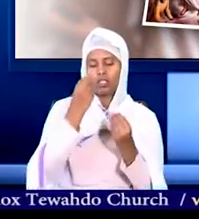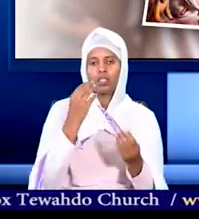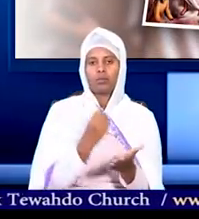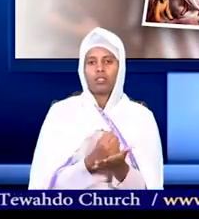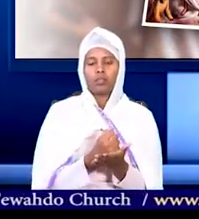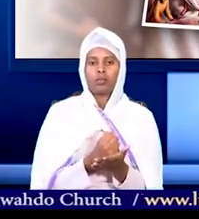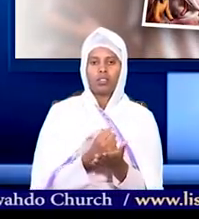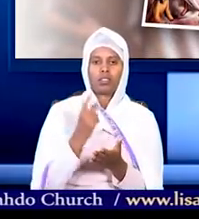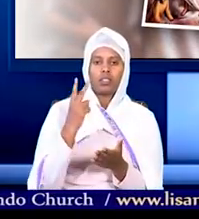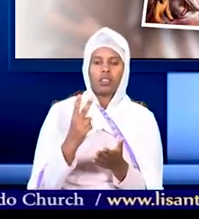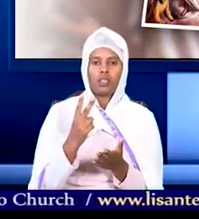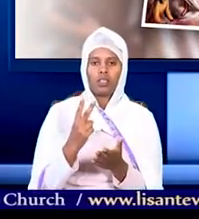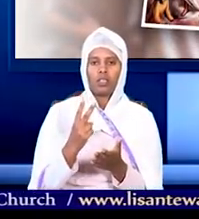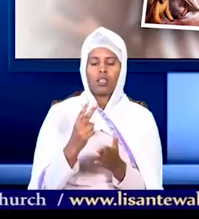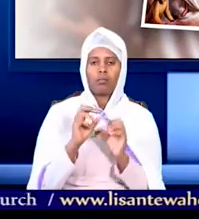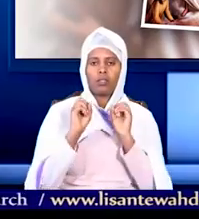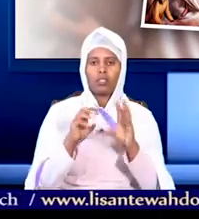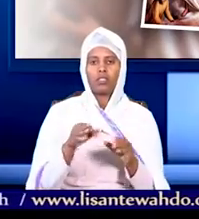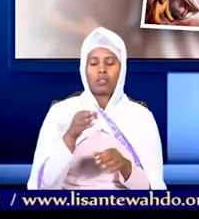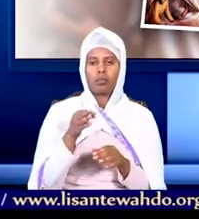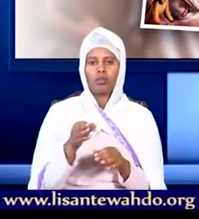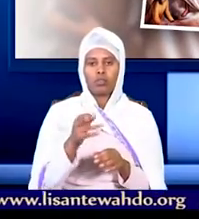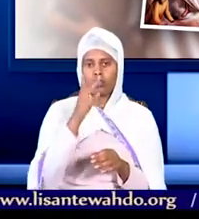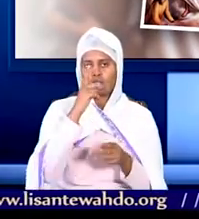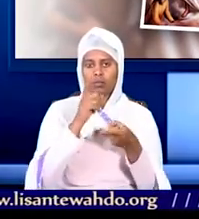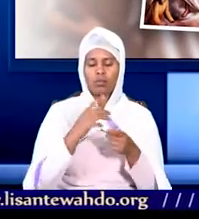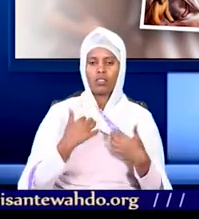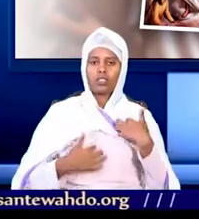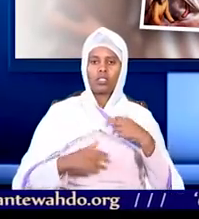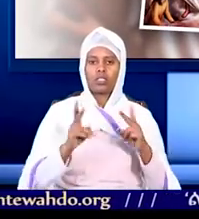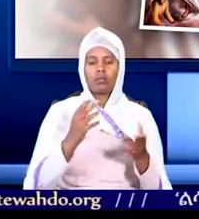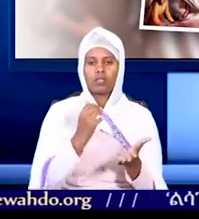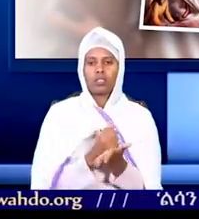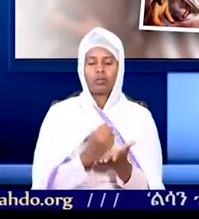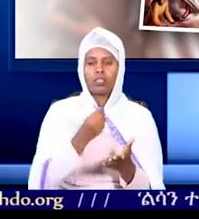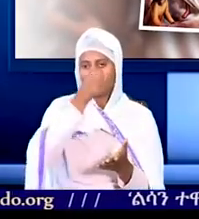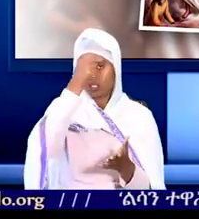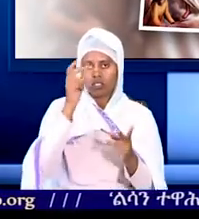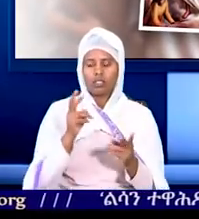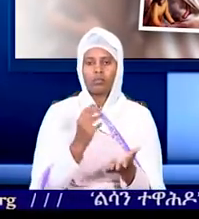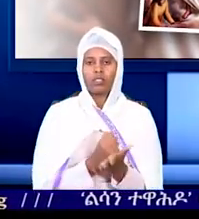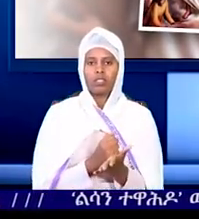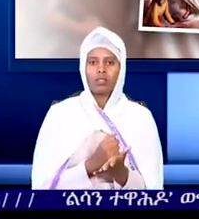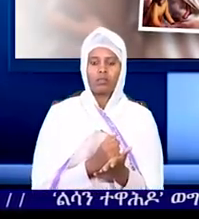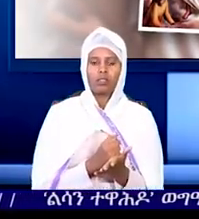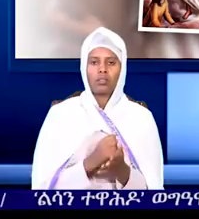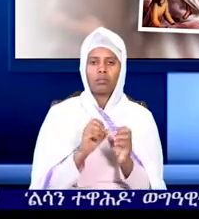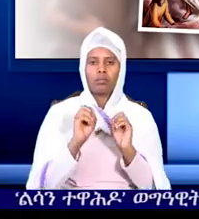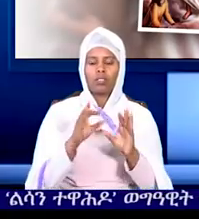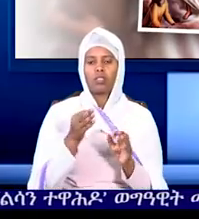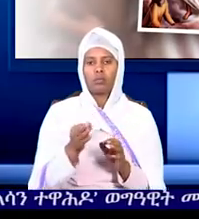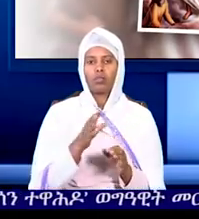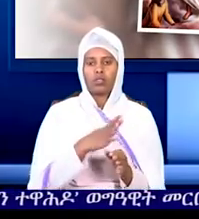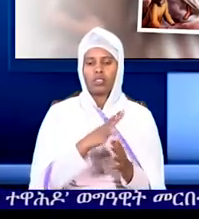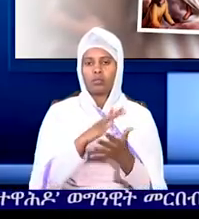زرهبه انتاي متذكرت كم زرهبه قال اينا نام ملكت بيطرس وين تغربيتنا انتاي سقاي كم زرهبه انتاي مكره كم